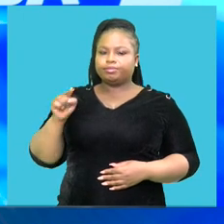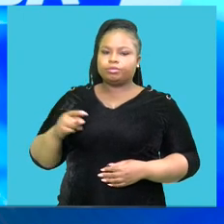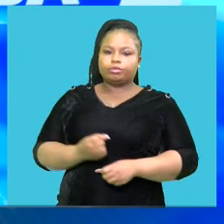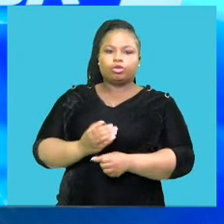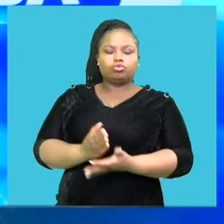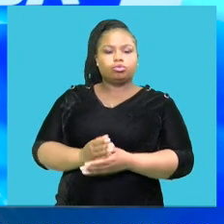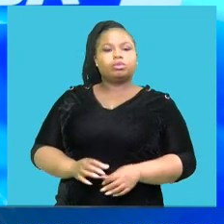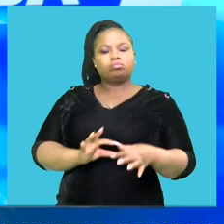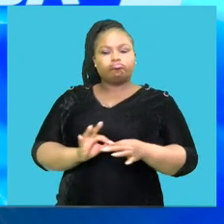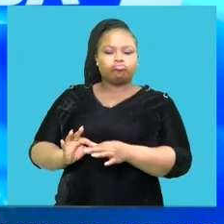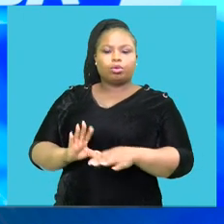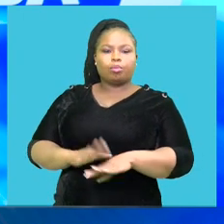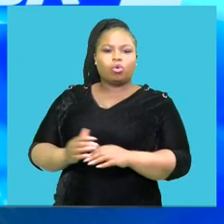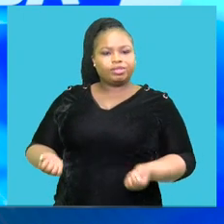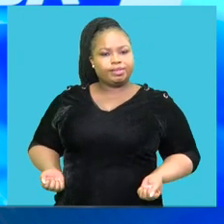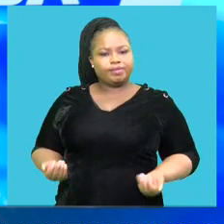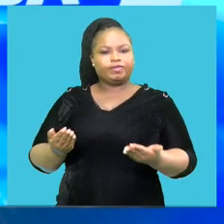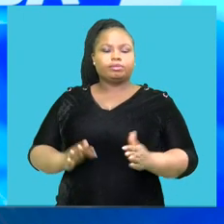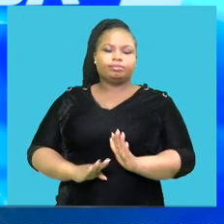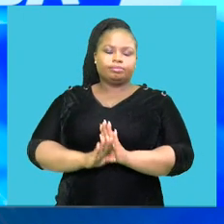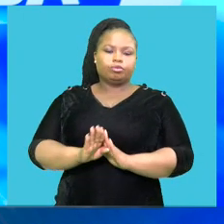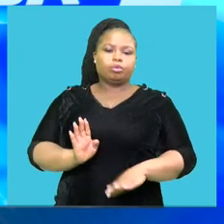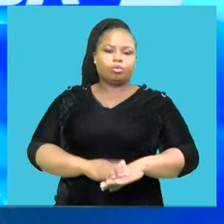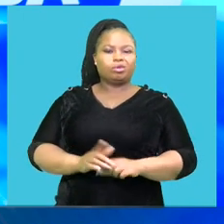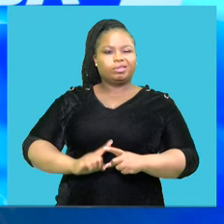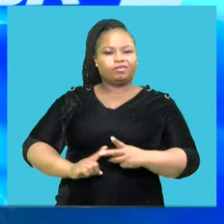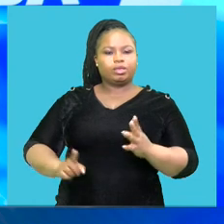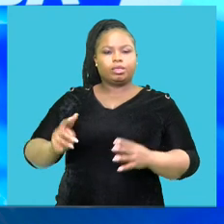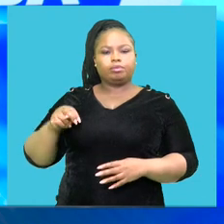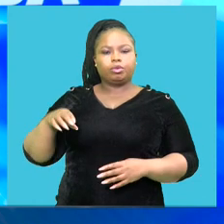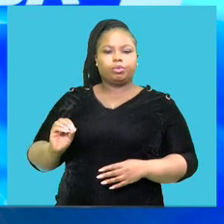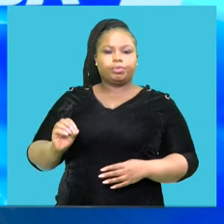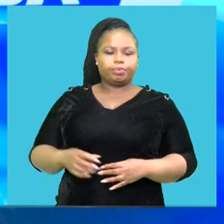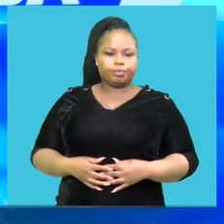plinsegi isa kube wakukilinze wakwe nziza. Eiku nwenye eifana nama MPO.